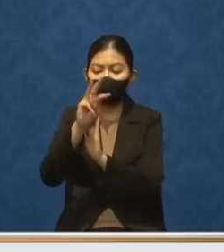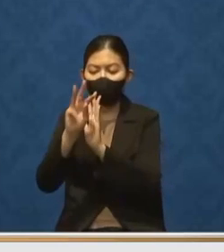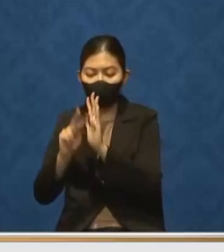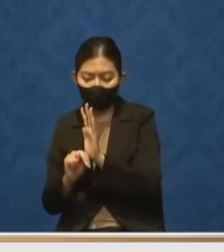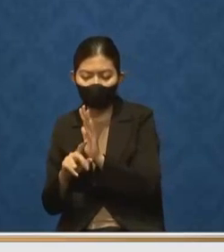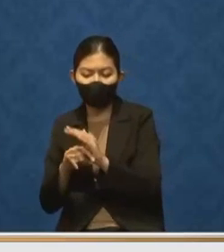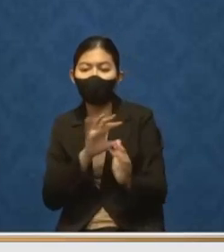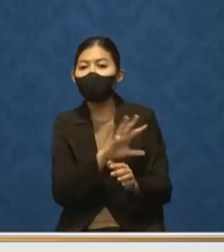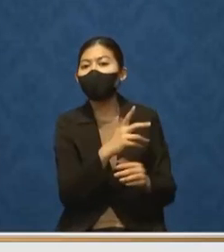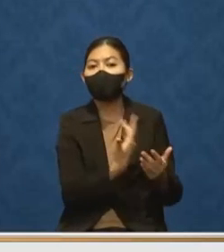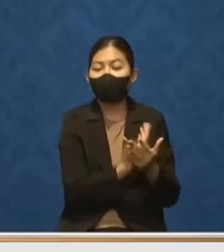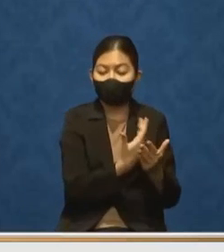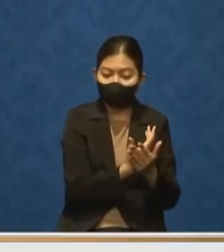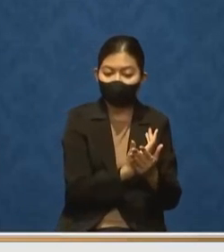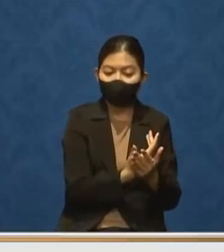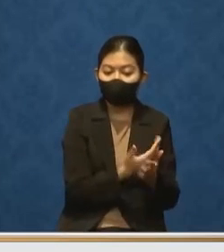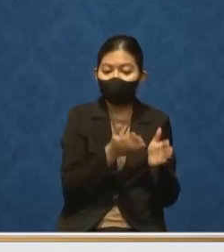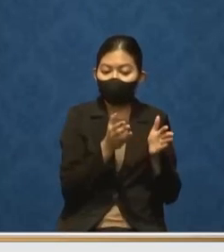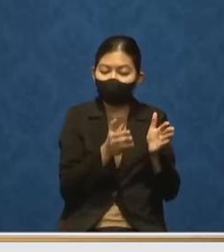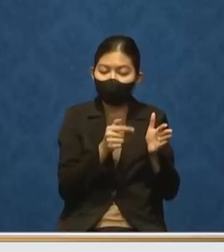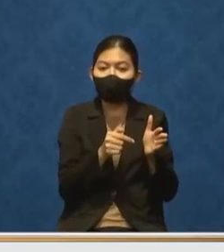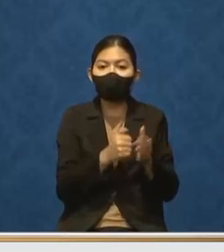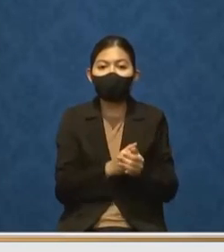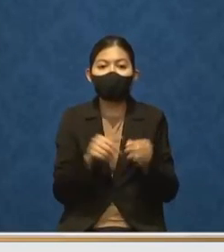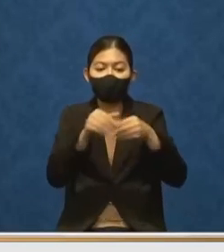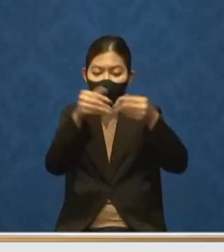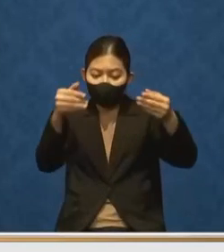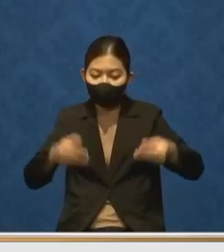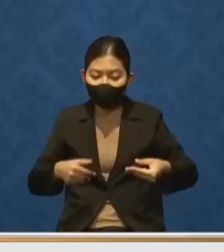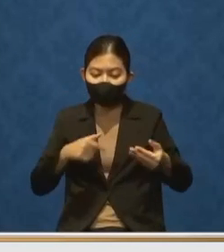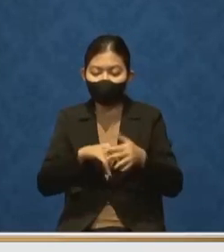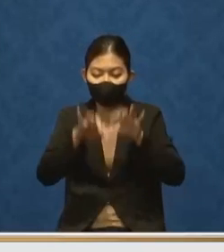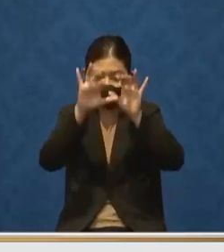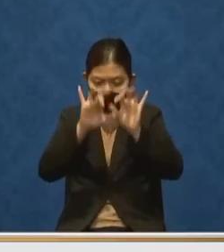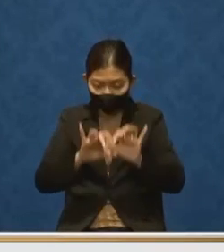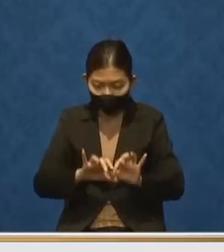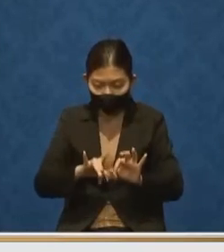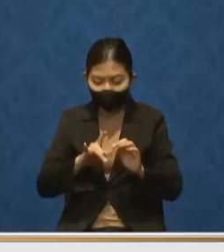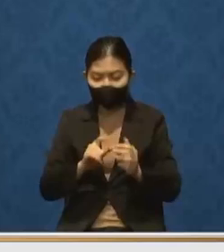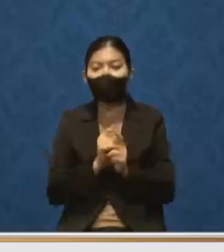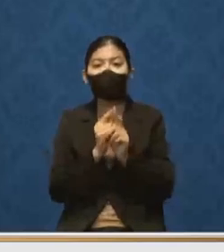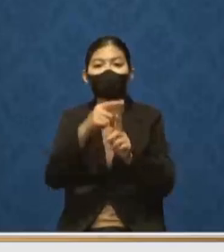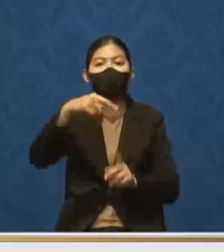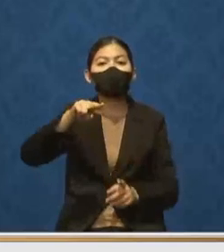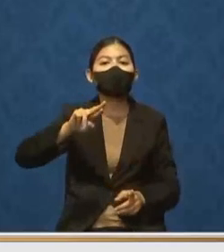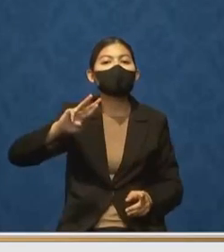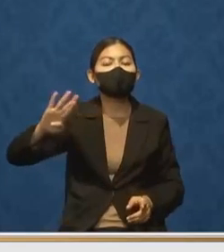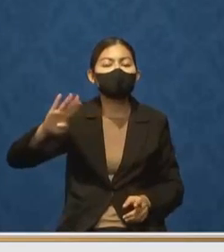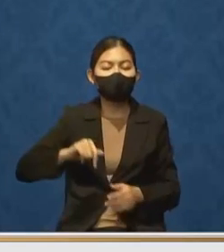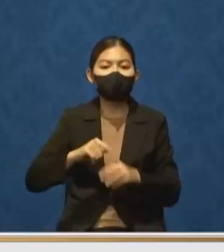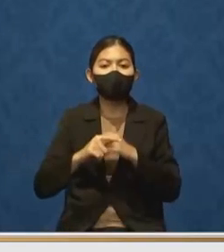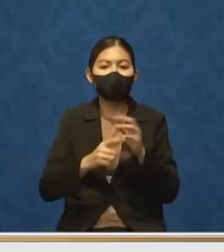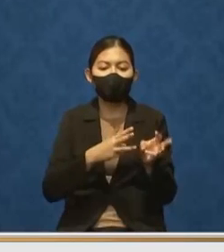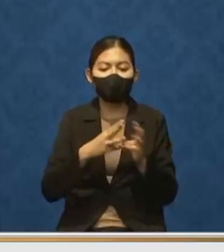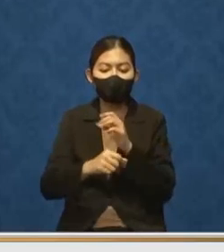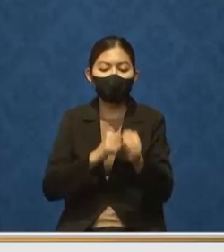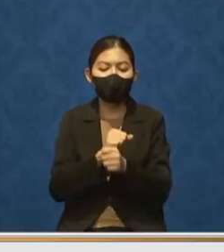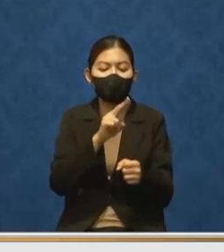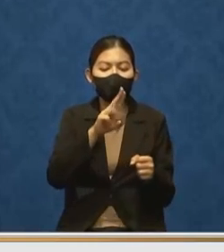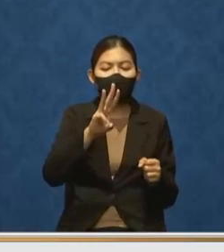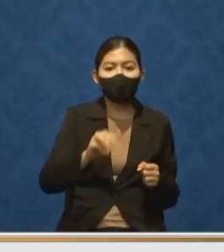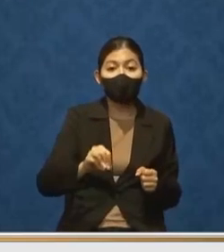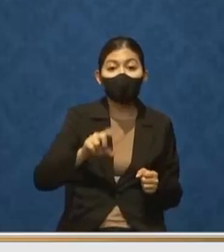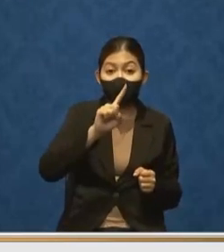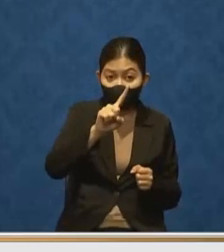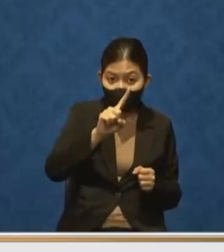คลังสำหรับเอกสารประกอบได้มีการจัดทำให้เป็นไปตามพระราชบัญญัติวิธีการงบประมาณพ.ศ.